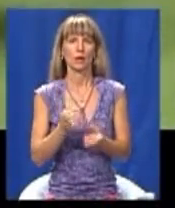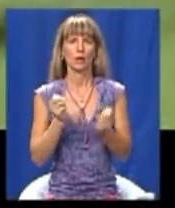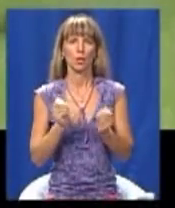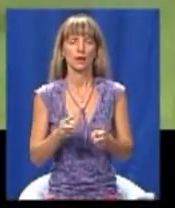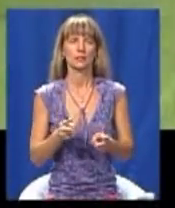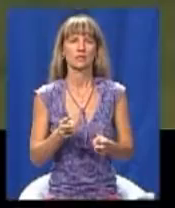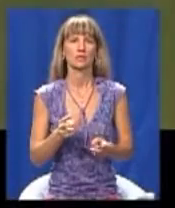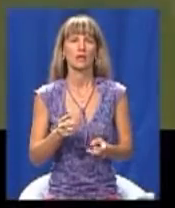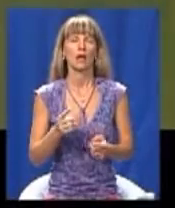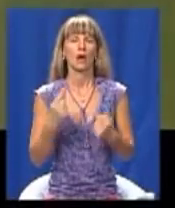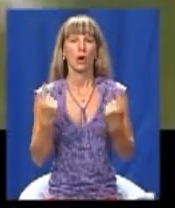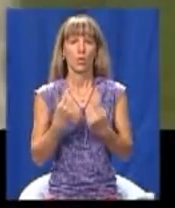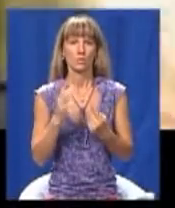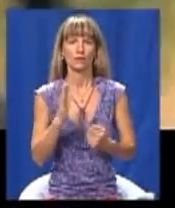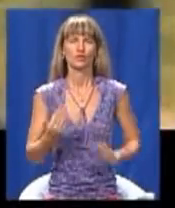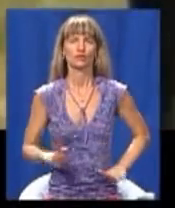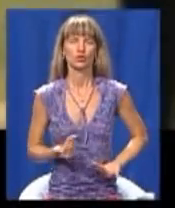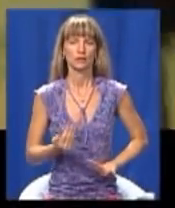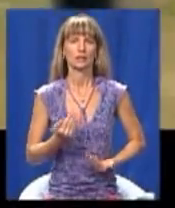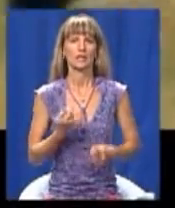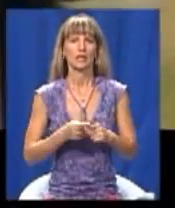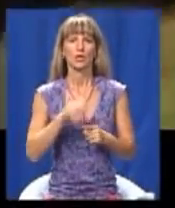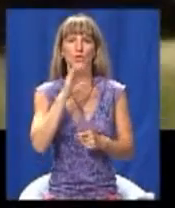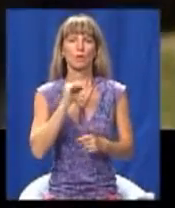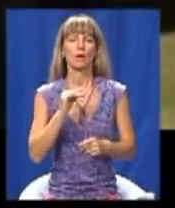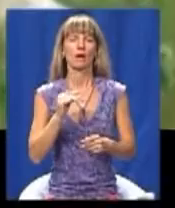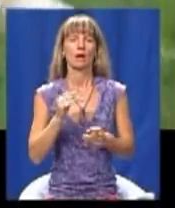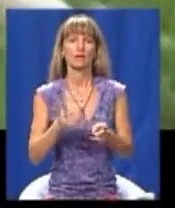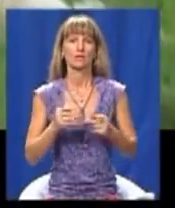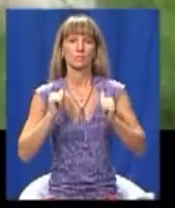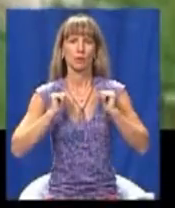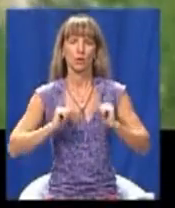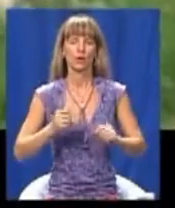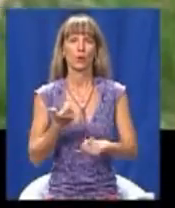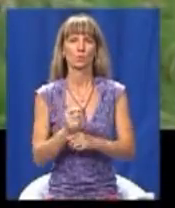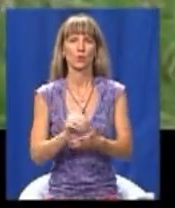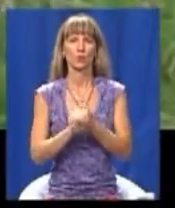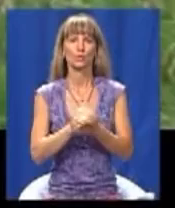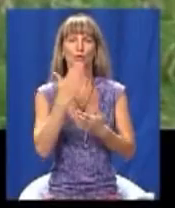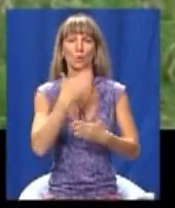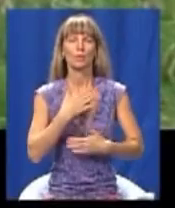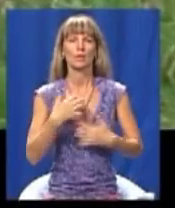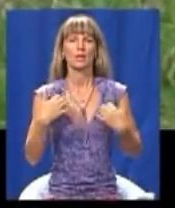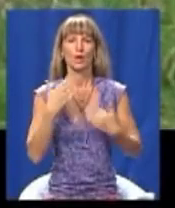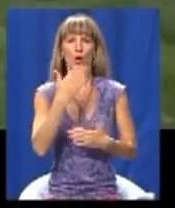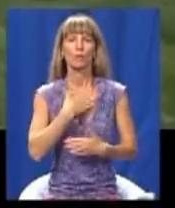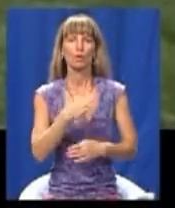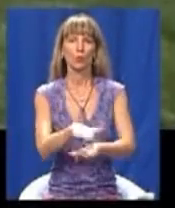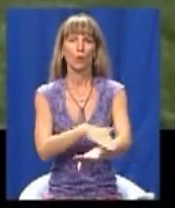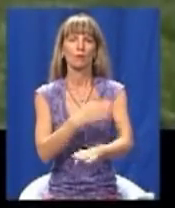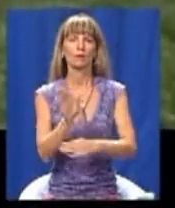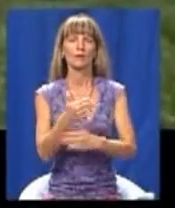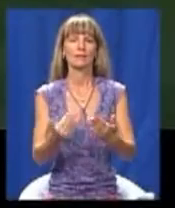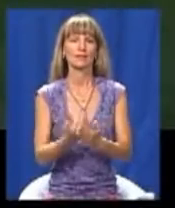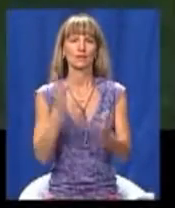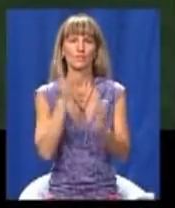небезпека. Зазвичай в житті командори – лагідні, спокійні та досить дружелюбні тварини. Полюбляють довгі прогулянки на